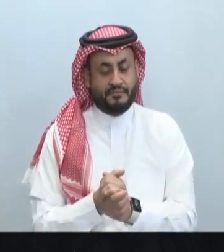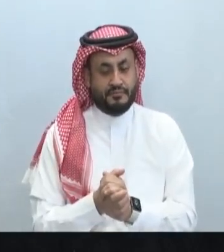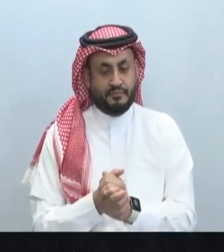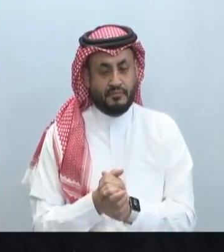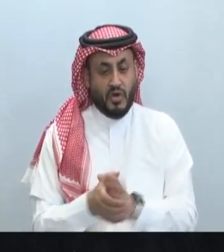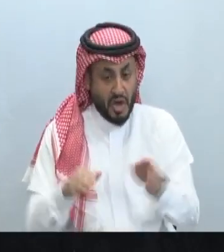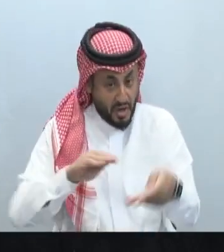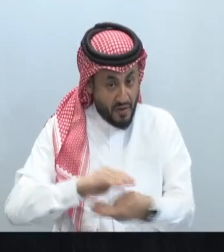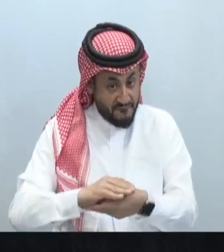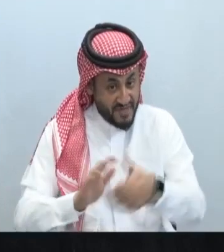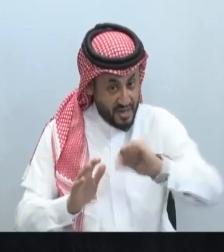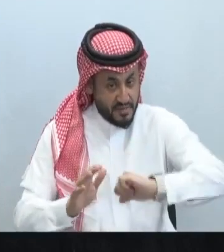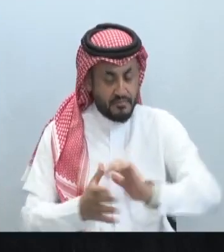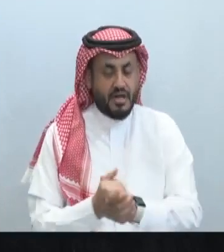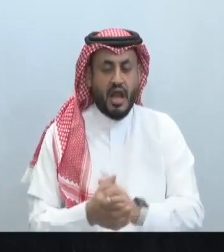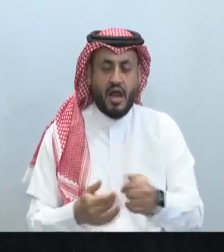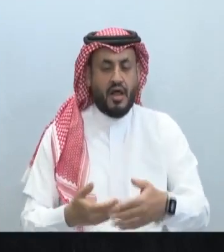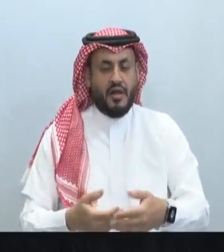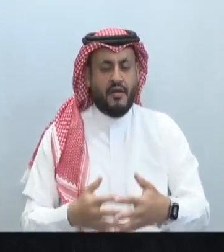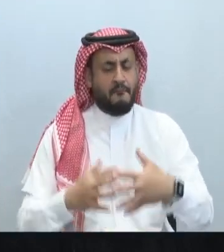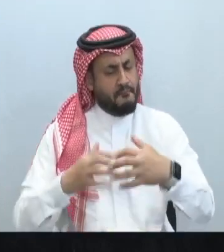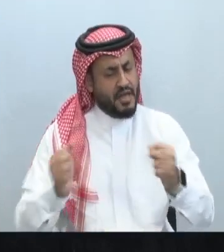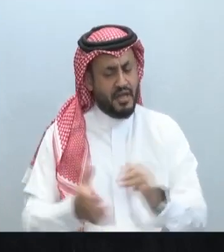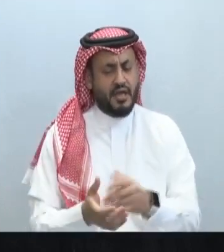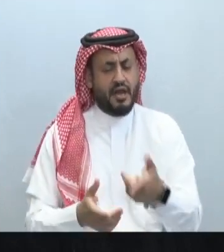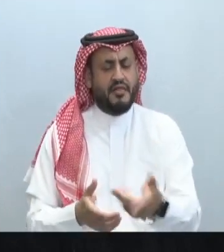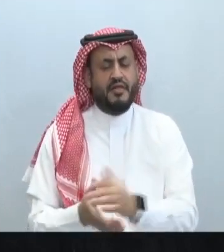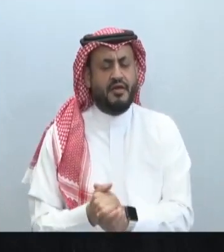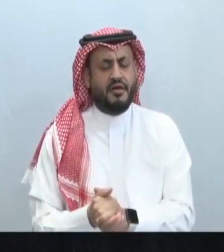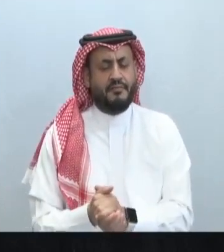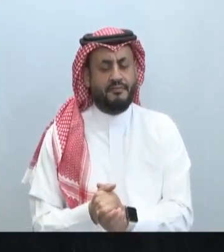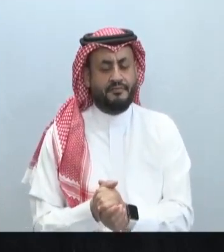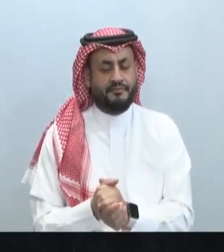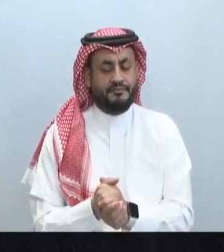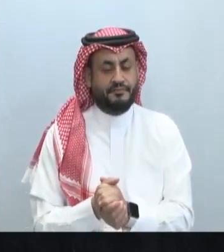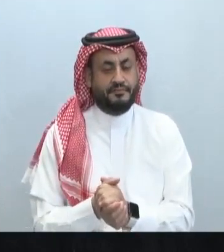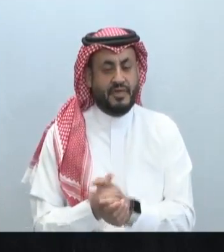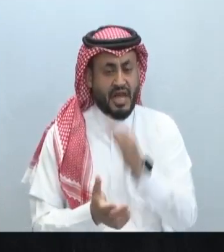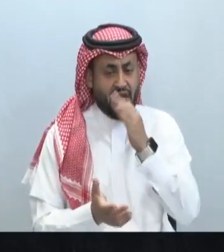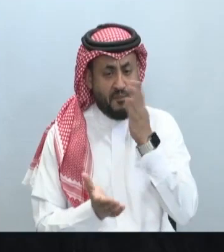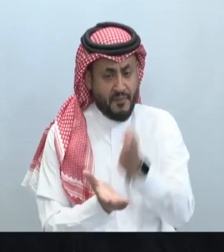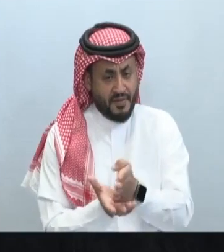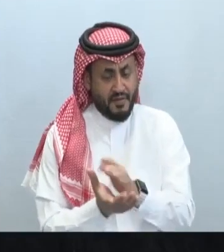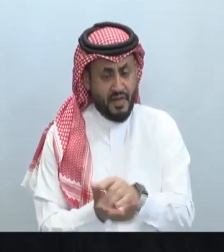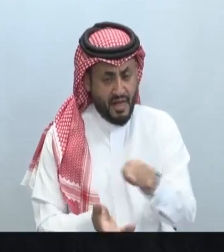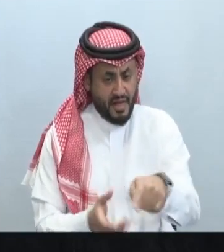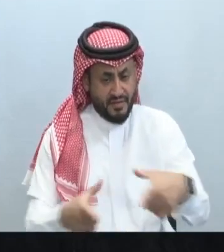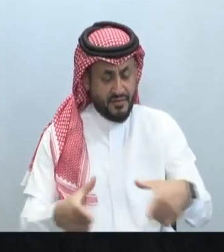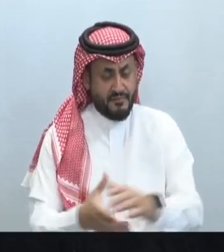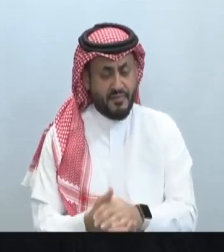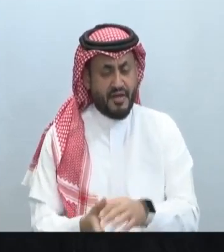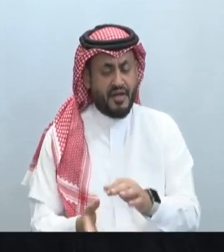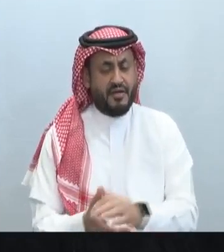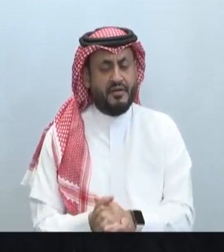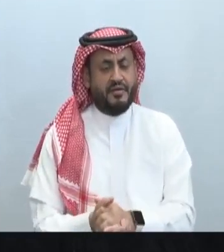العيب انما بين للمشتري قال الحقيقه هذه البضاعه